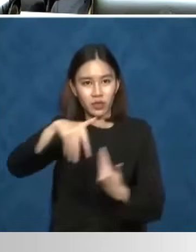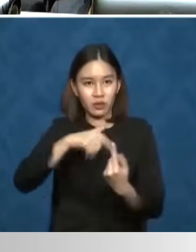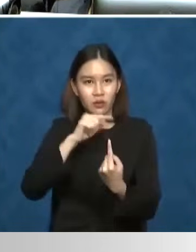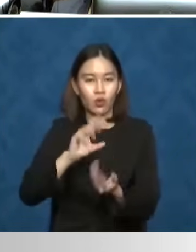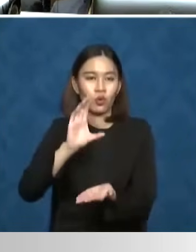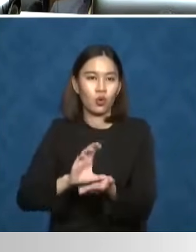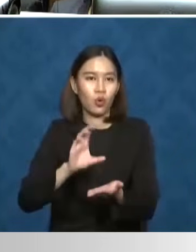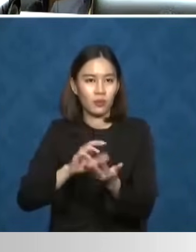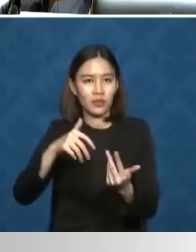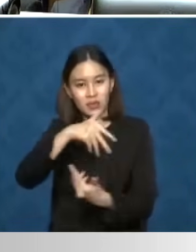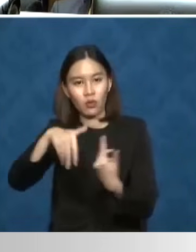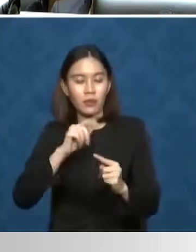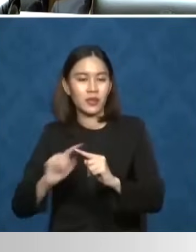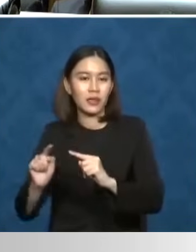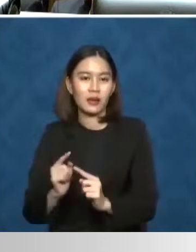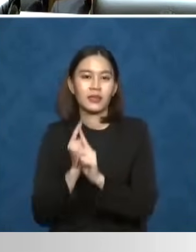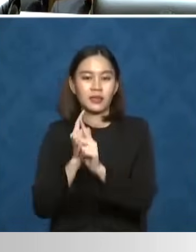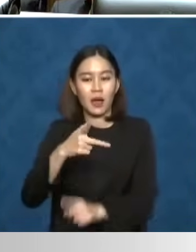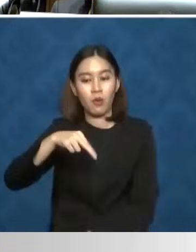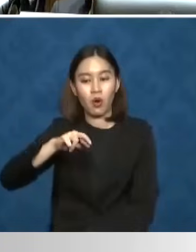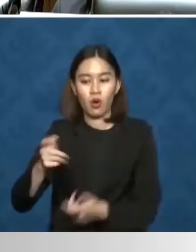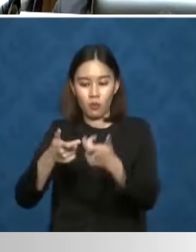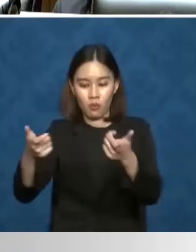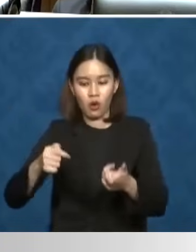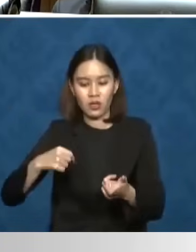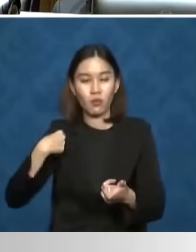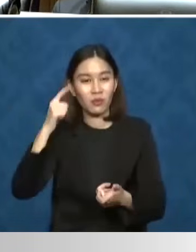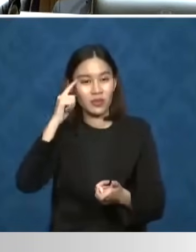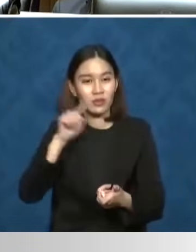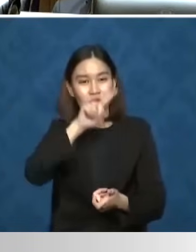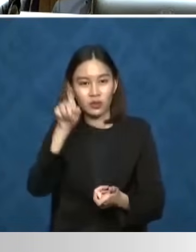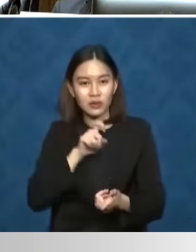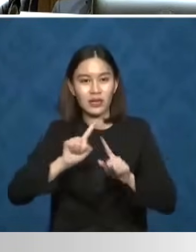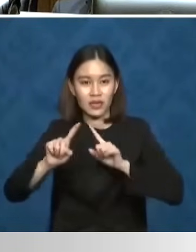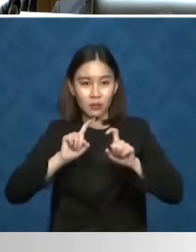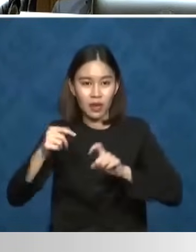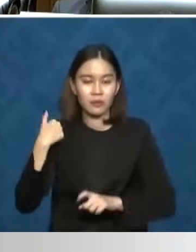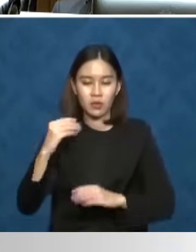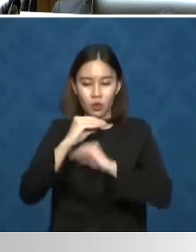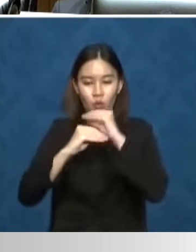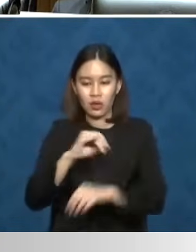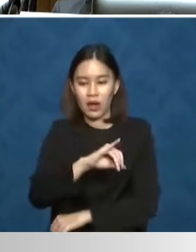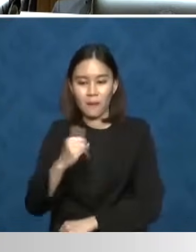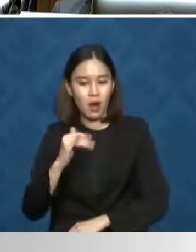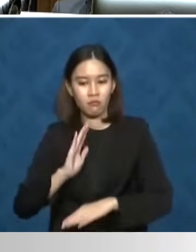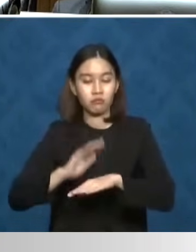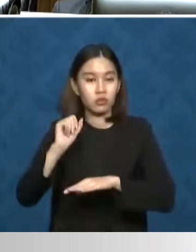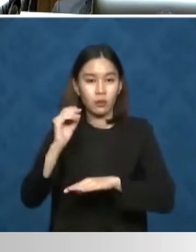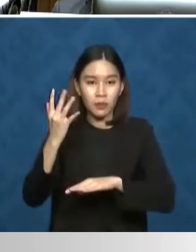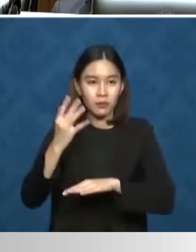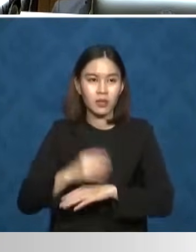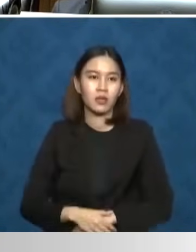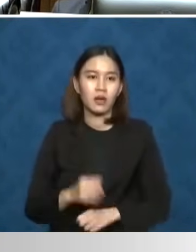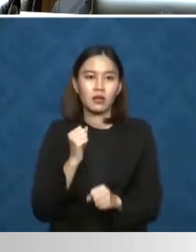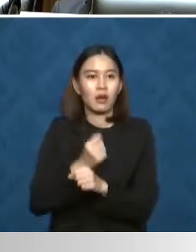านสิ่งแวดล้อมครับตามร่างพรบนี้ผมก็ยังมีคำถามอยู่หลายจุดครับว่าบางโครงการอาจไม่มีประสิทธิภาพท